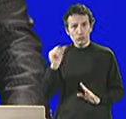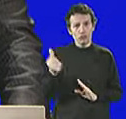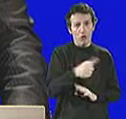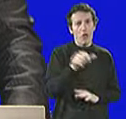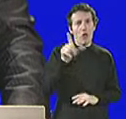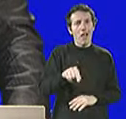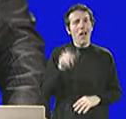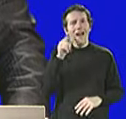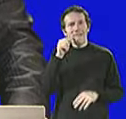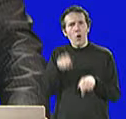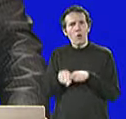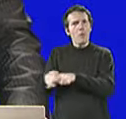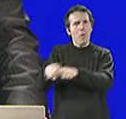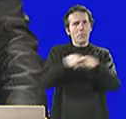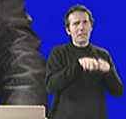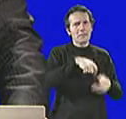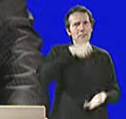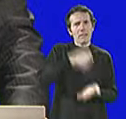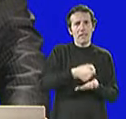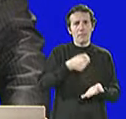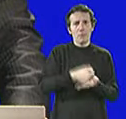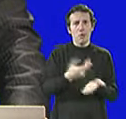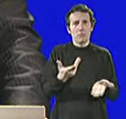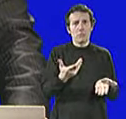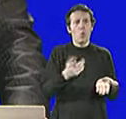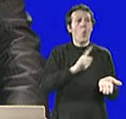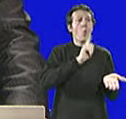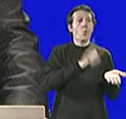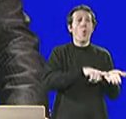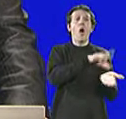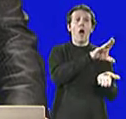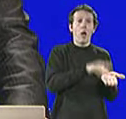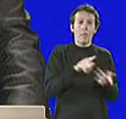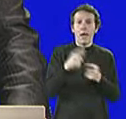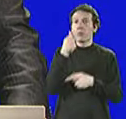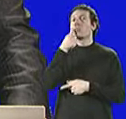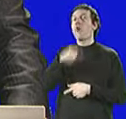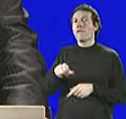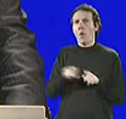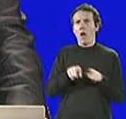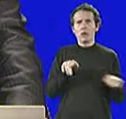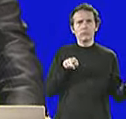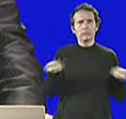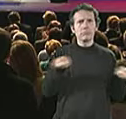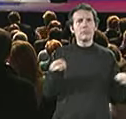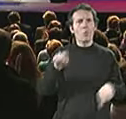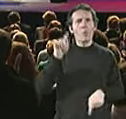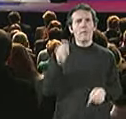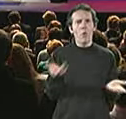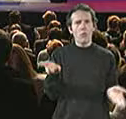fait un effort minimum. Pas de droit sans devoir en contrepartie.